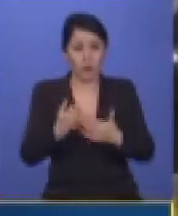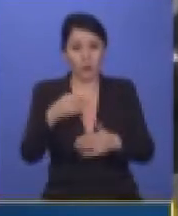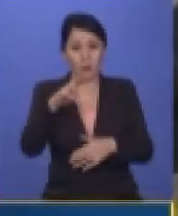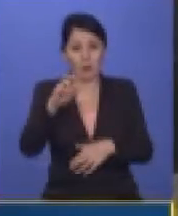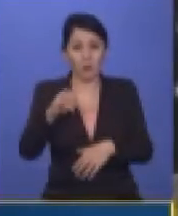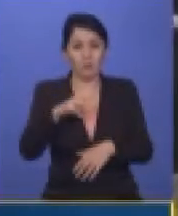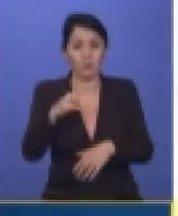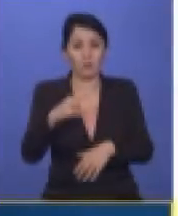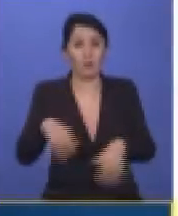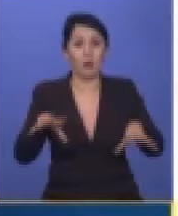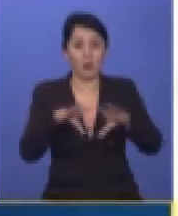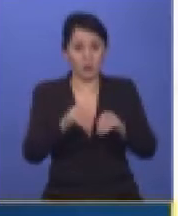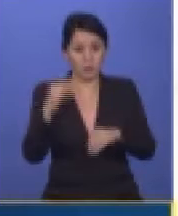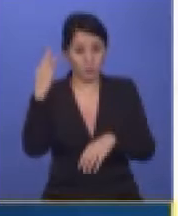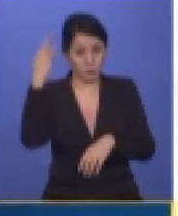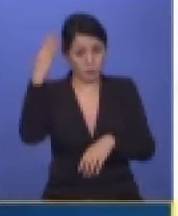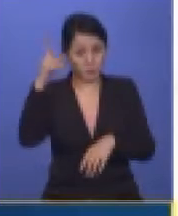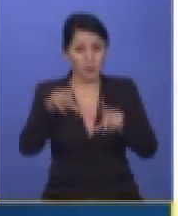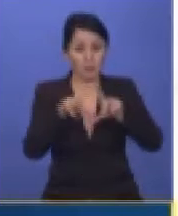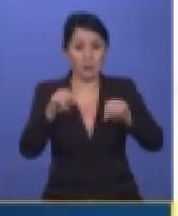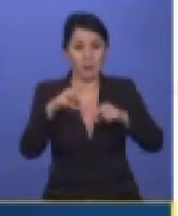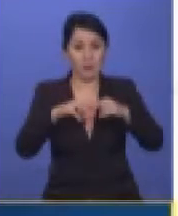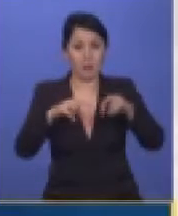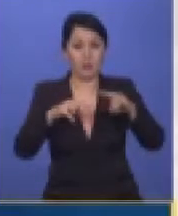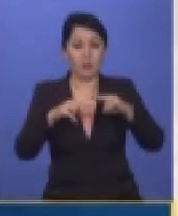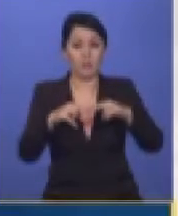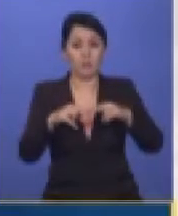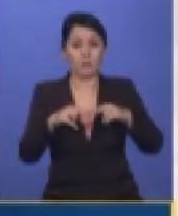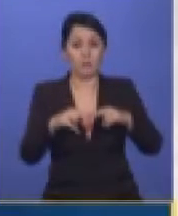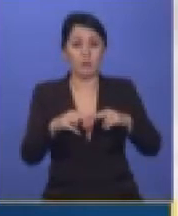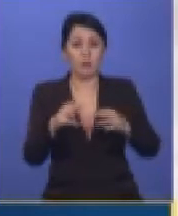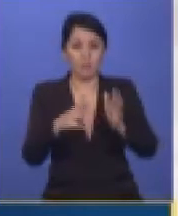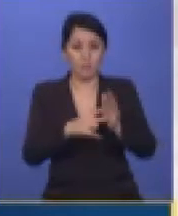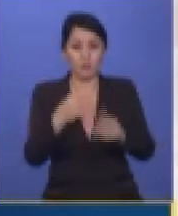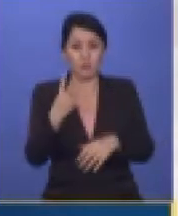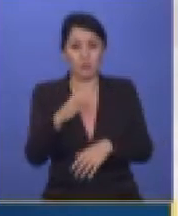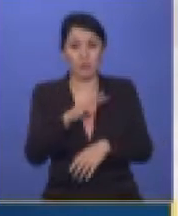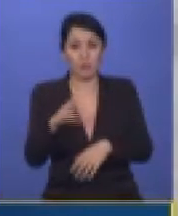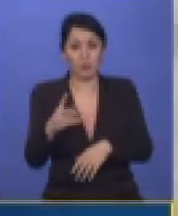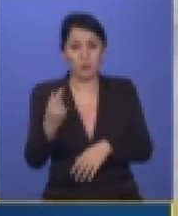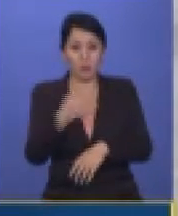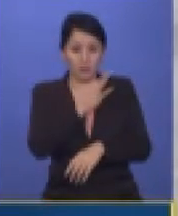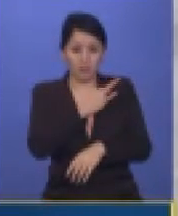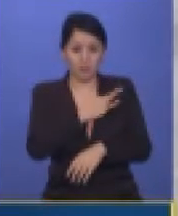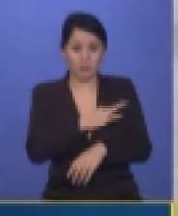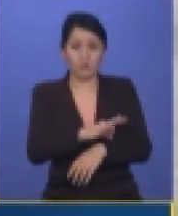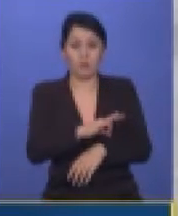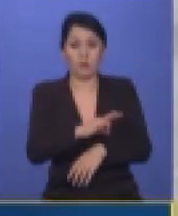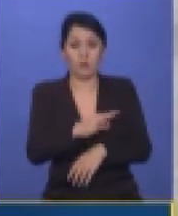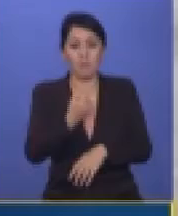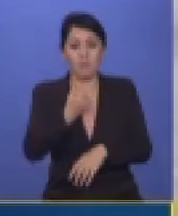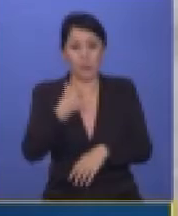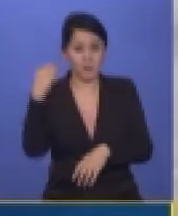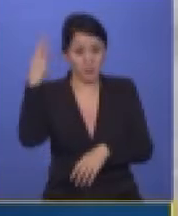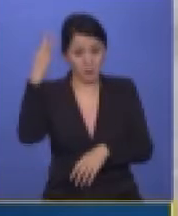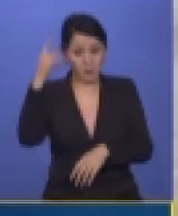объединяла общая мечта – крытый хоккейный корт. В строительство современного комплекса вложили 84 миллиона тенге. Получился таким, как мечтали,